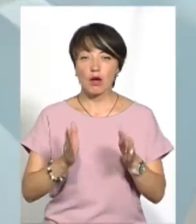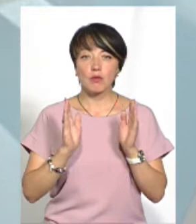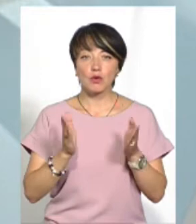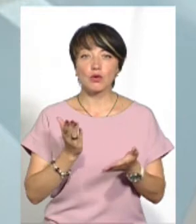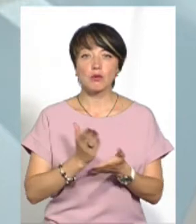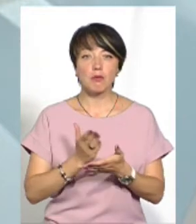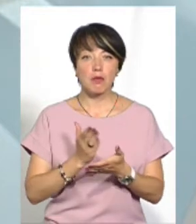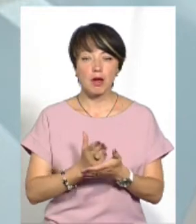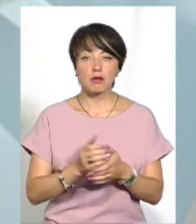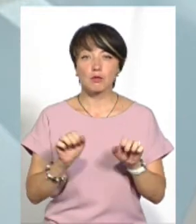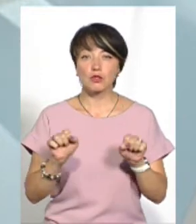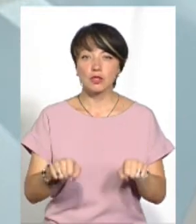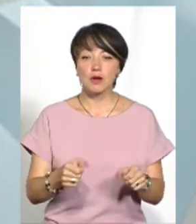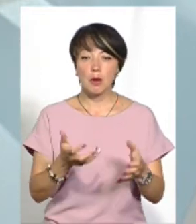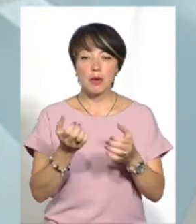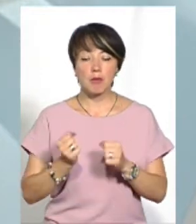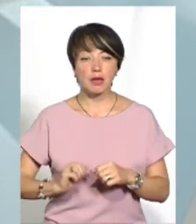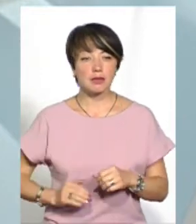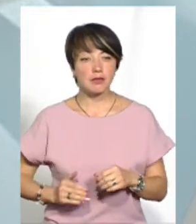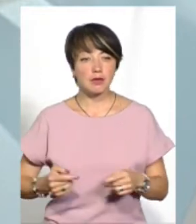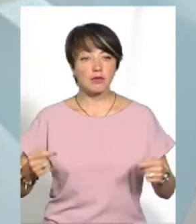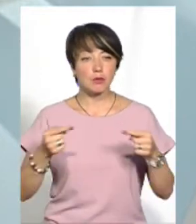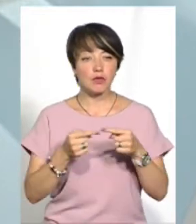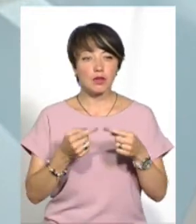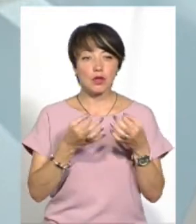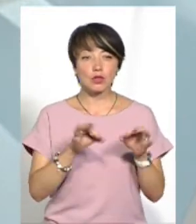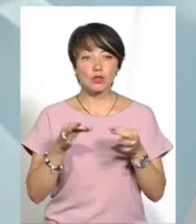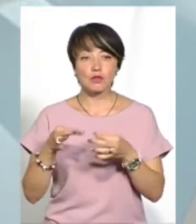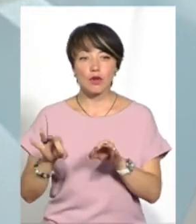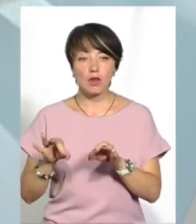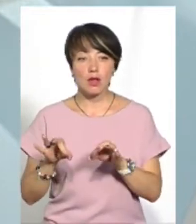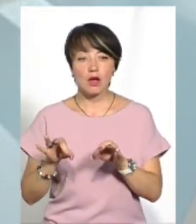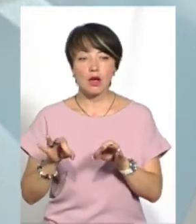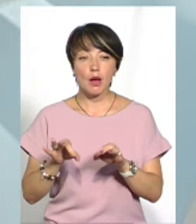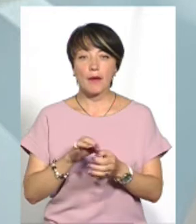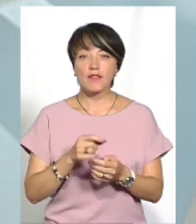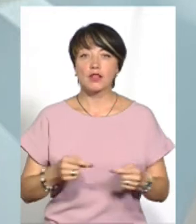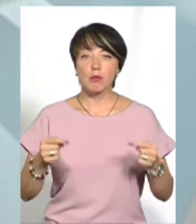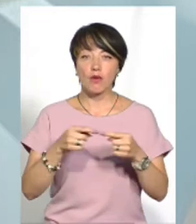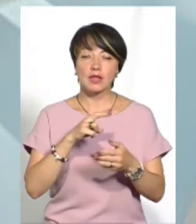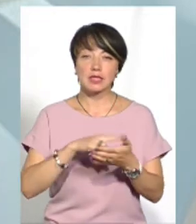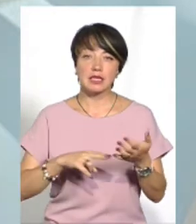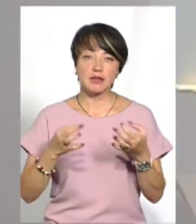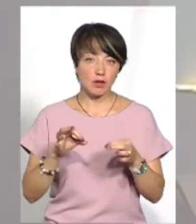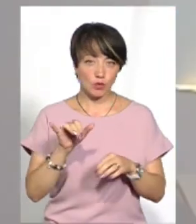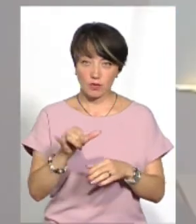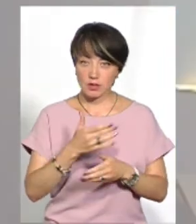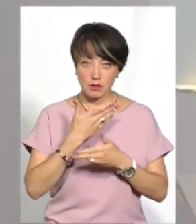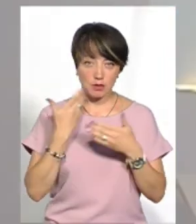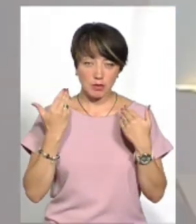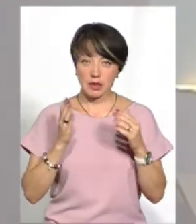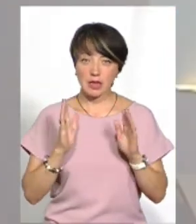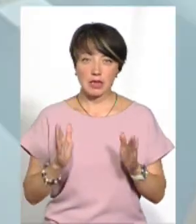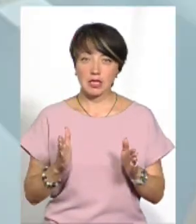мати можливість приймати ті компанії, які мають відповідні дозвола і мають відповідні сертифікати. Ви наразі їх не маєте?